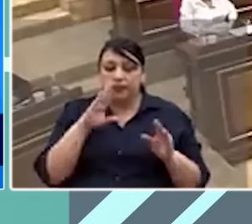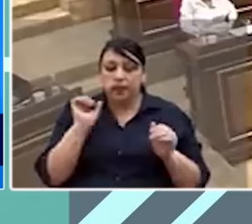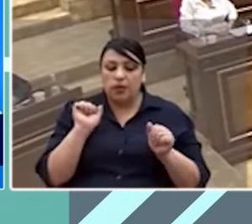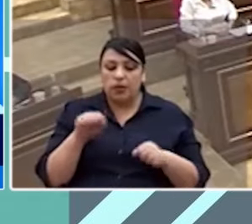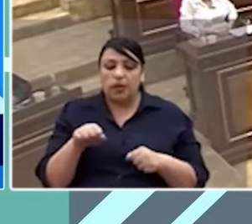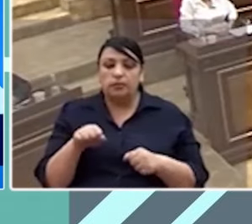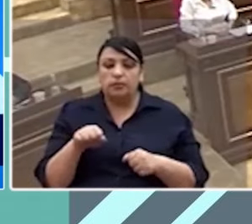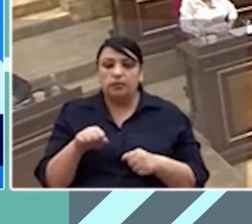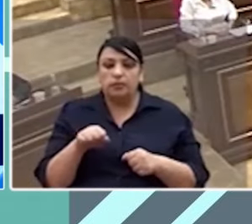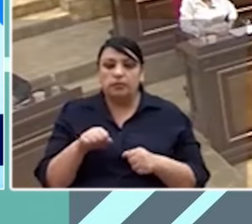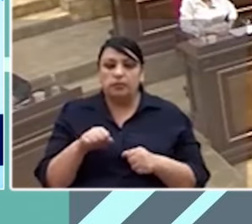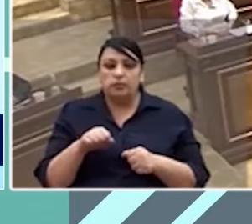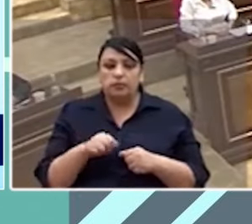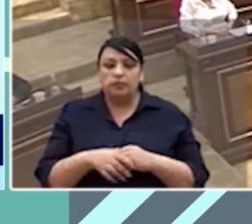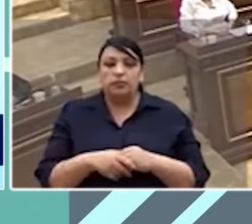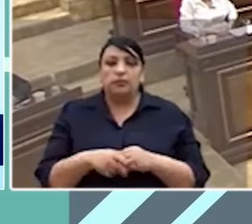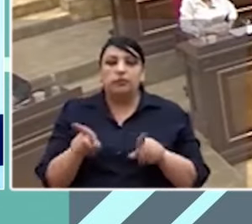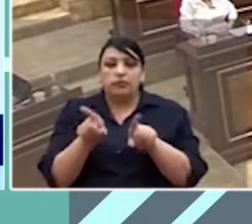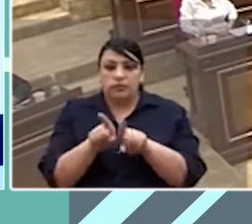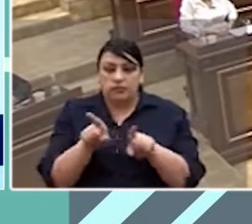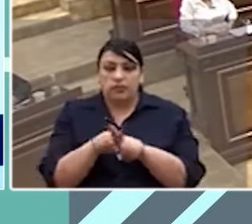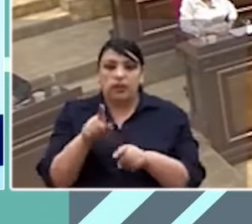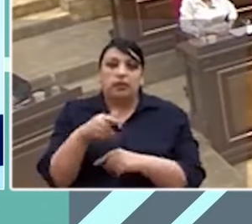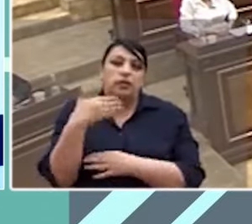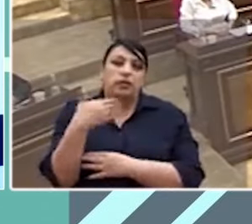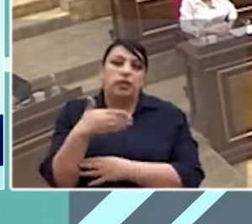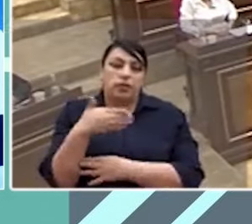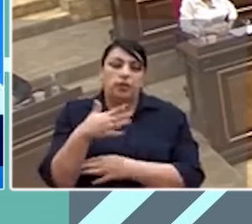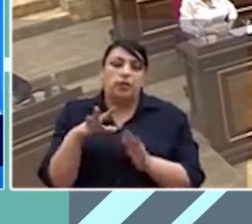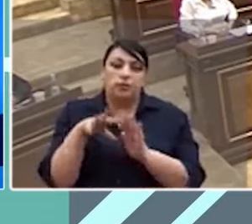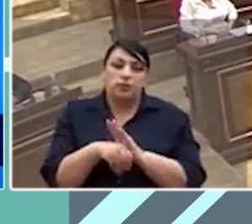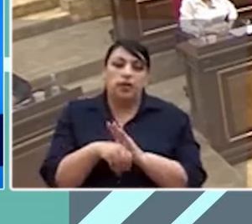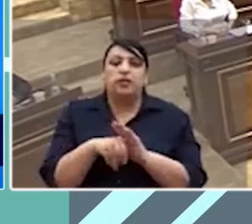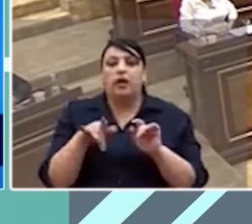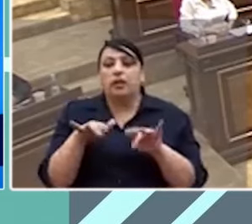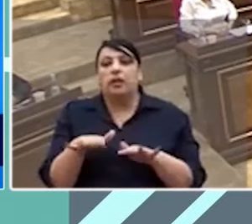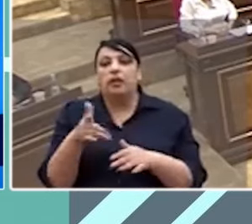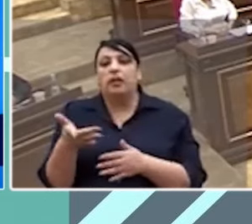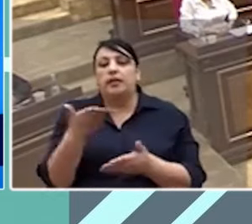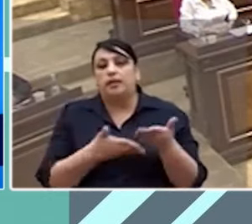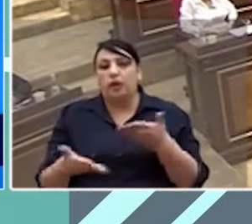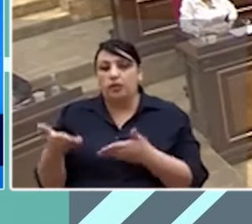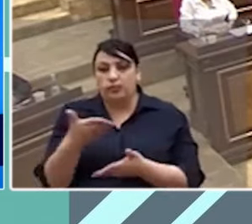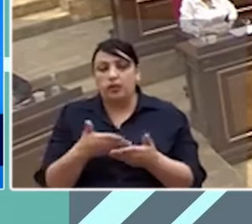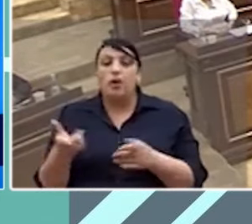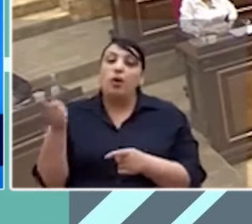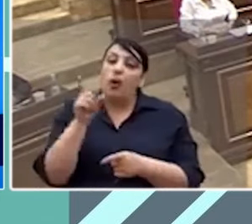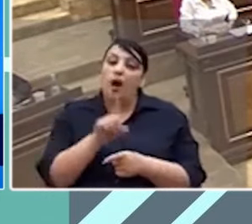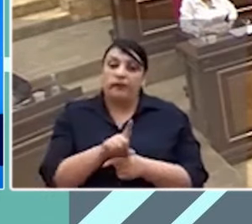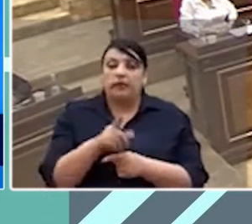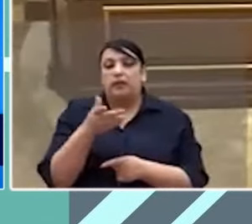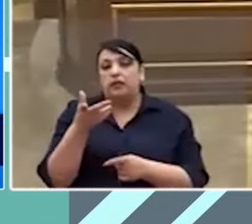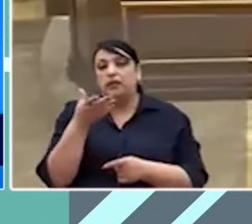իշխանության կողմից այս արագությամբ լսումներ կազմակերպելը, միանշանակ ընդառաջ քայլ է, բայց